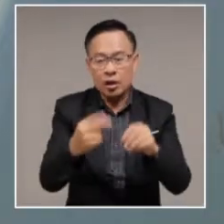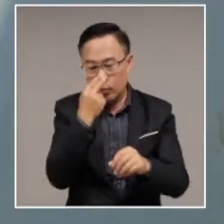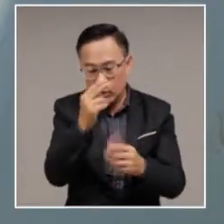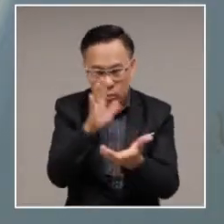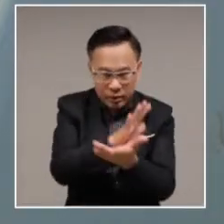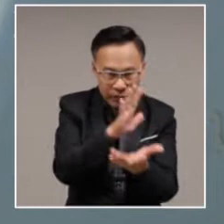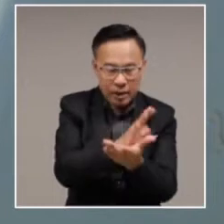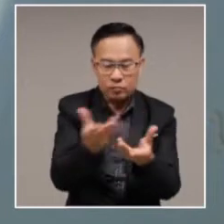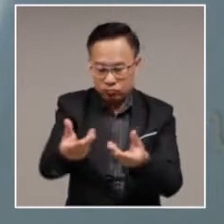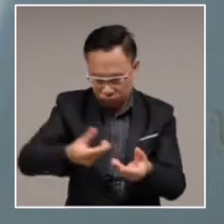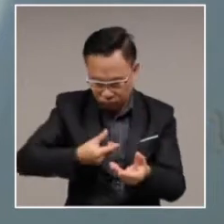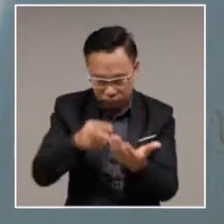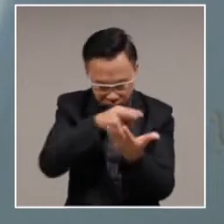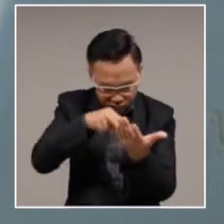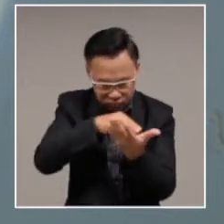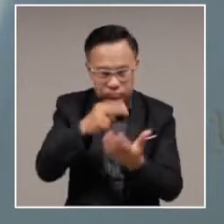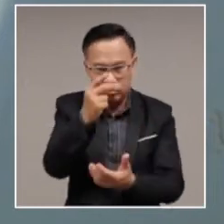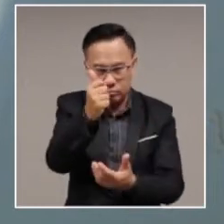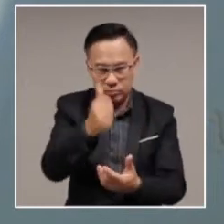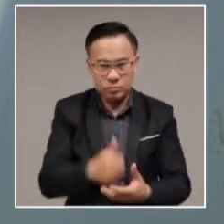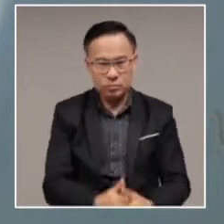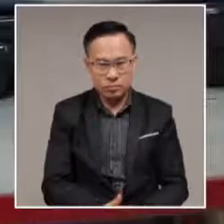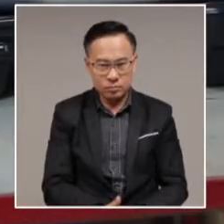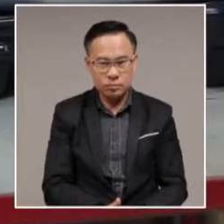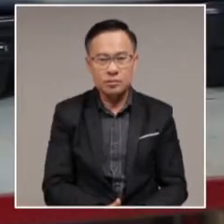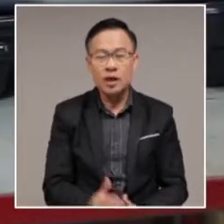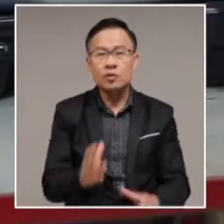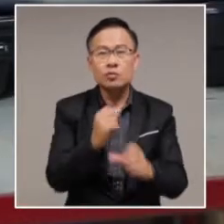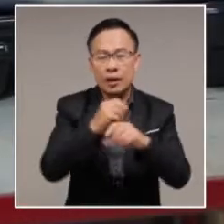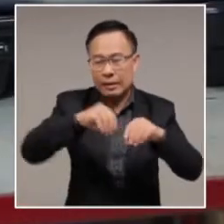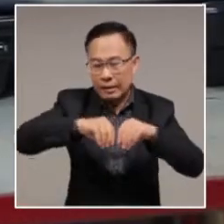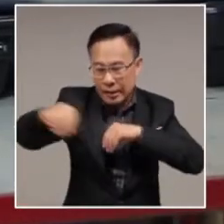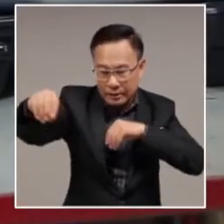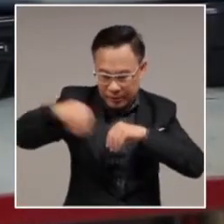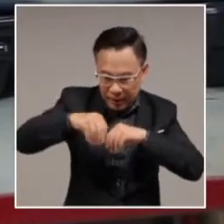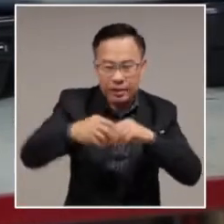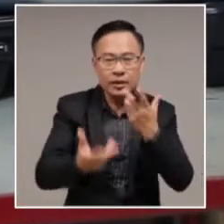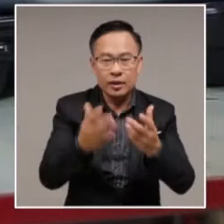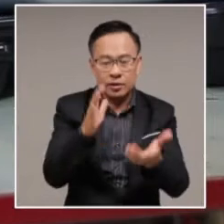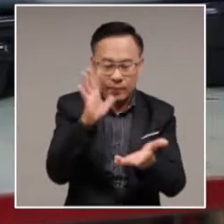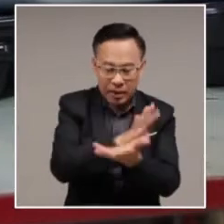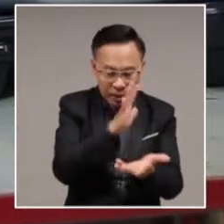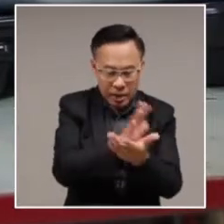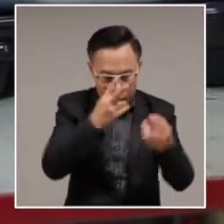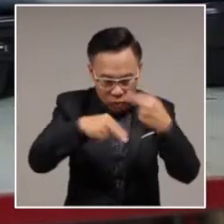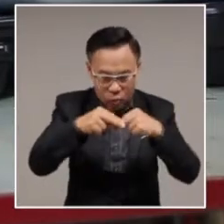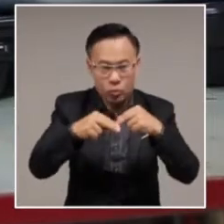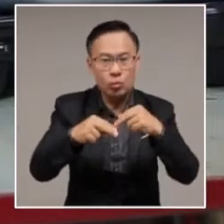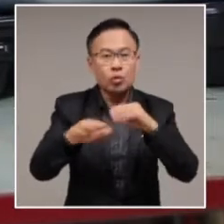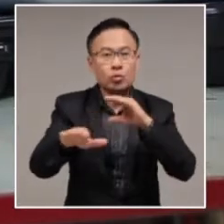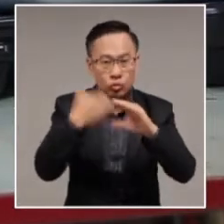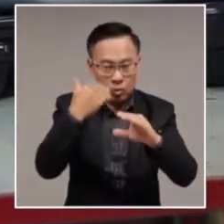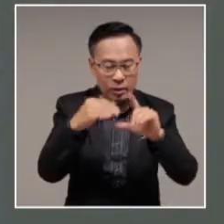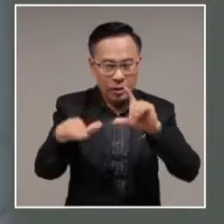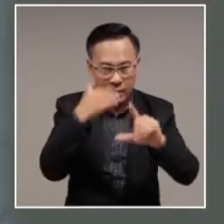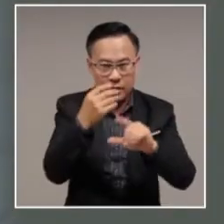เอากระดาษมาด้วยค่ะ โอ้ก็คือจะอยู่ที่ว่าจะเป็นทั้งเปเปอร์ก็ได้หรือว่าจะส่งเป็น